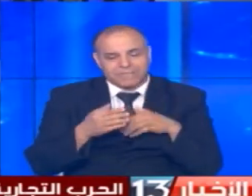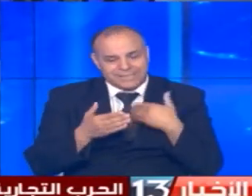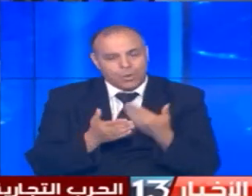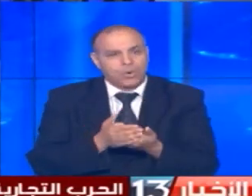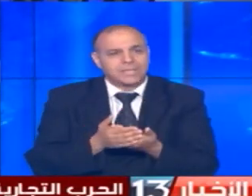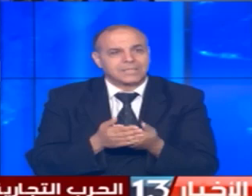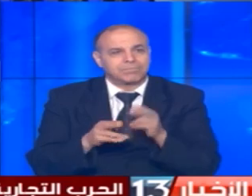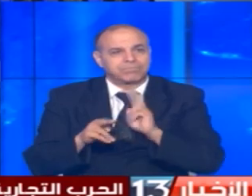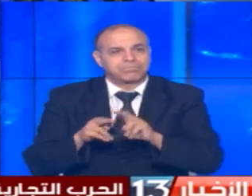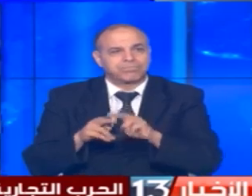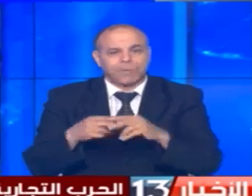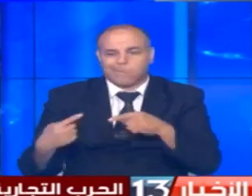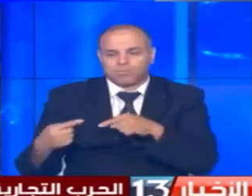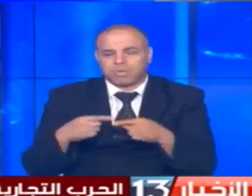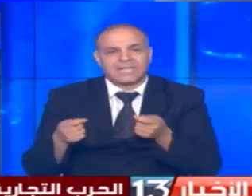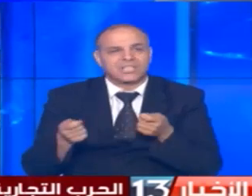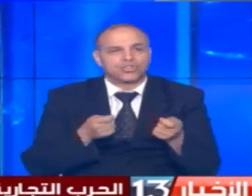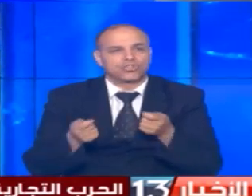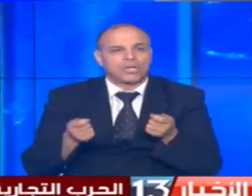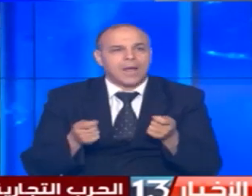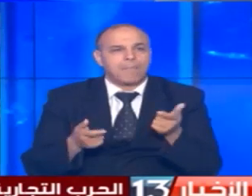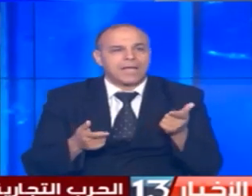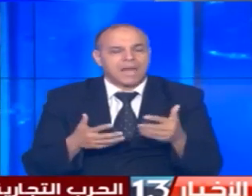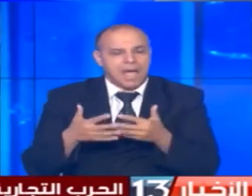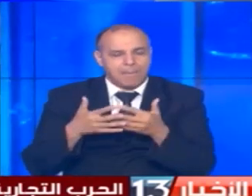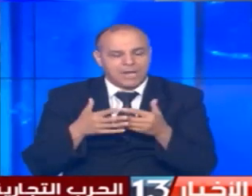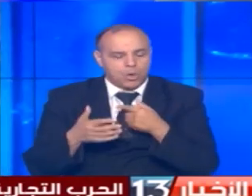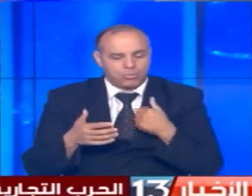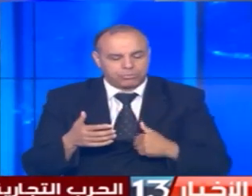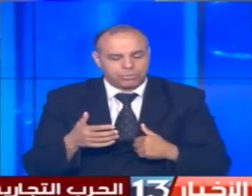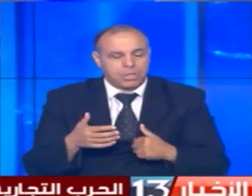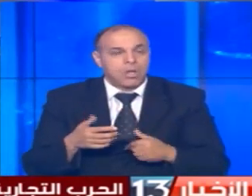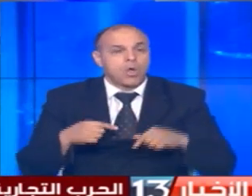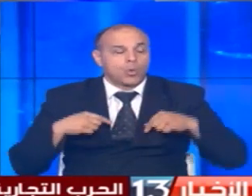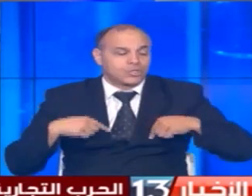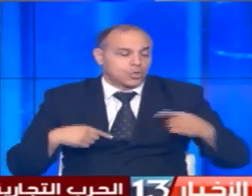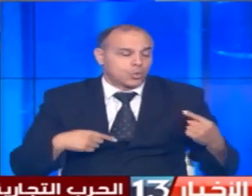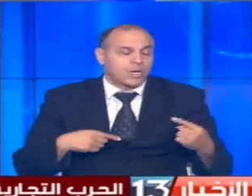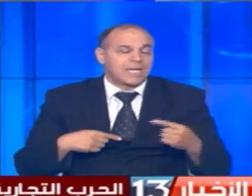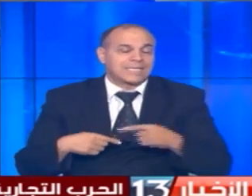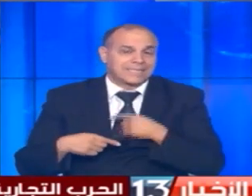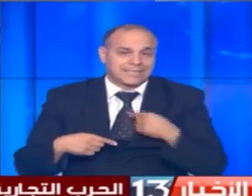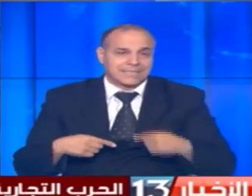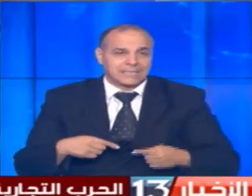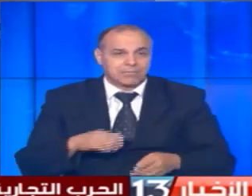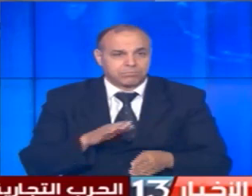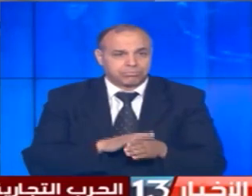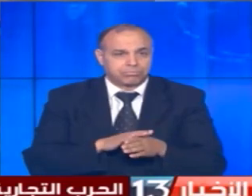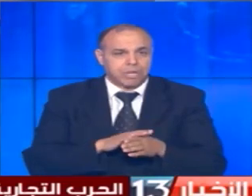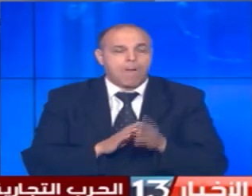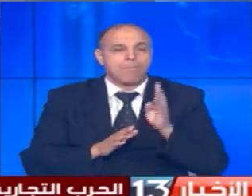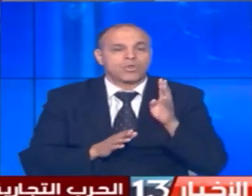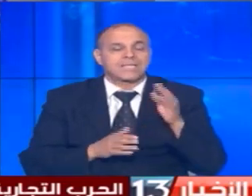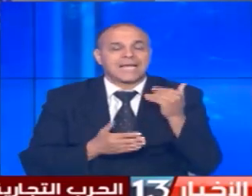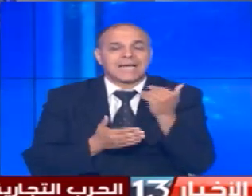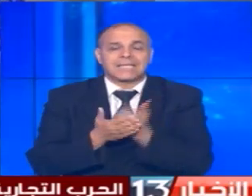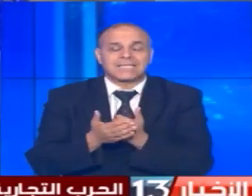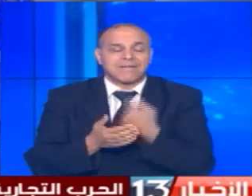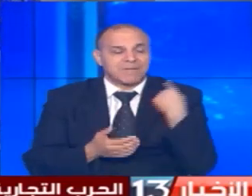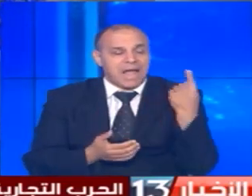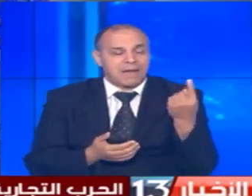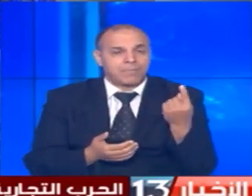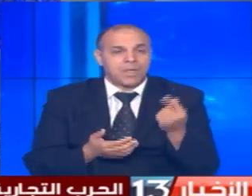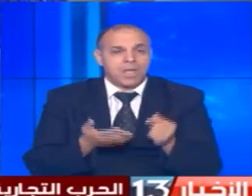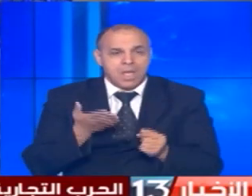إلى تسوية النزاعات التجارية القائمة بينهما، صرح رئيس الوزراء الصيني خلال انطلاق أشغال المنتدى الاقتصادي